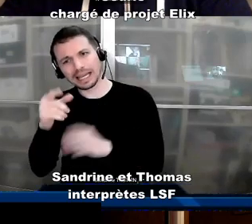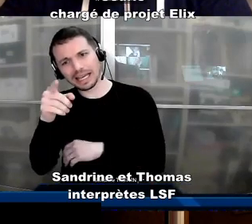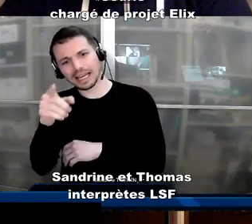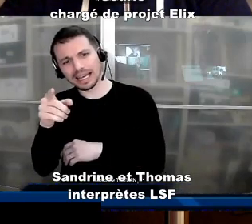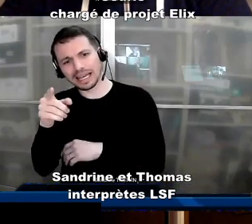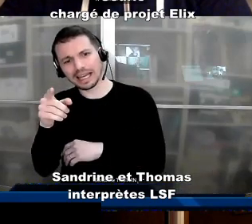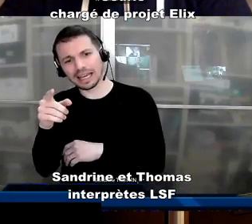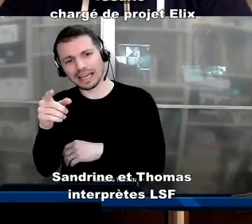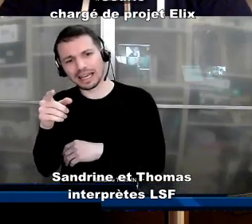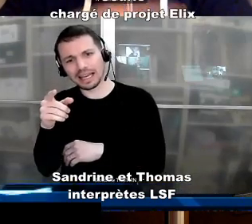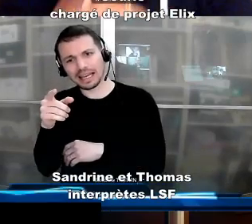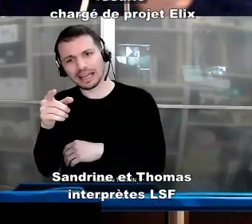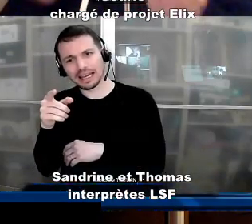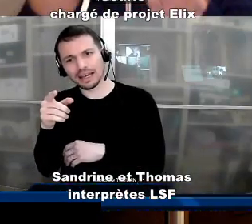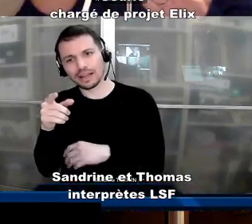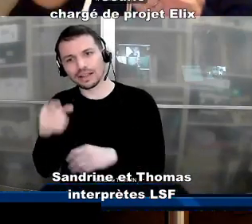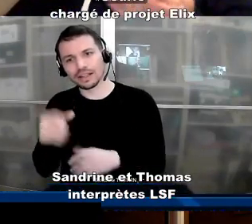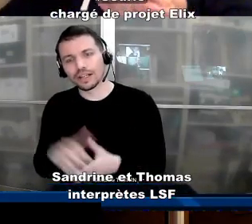à côté de Elix?